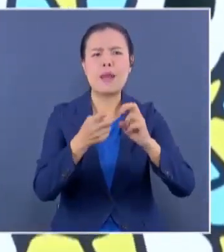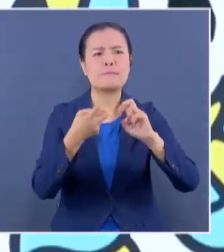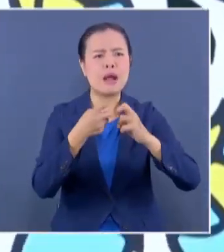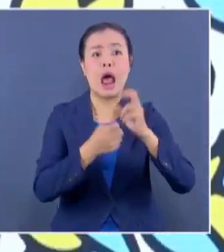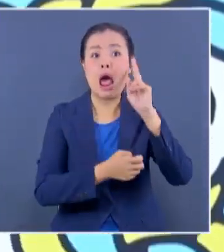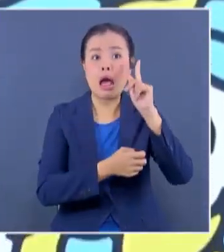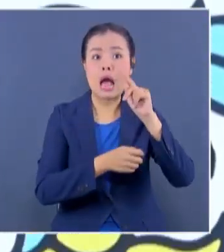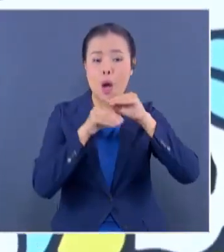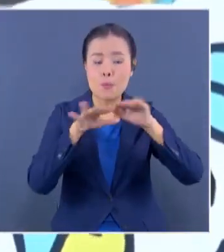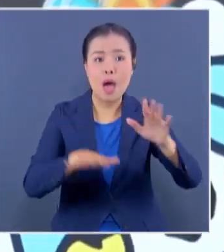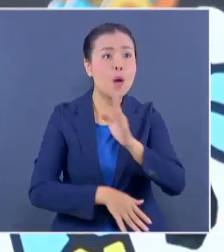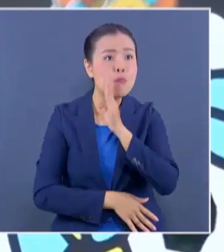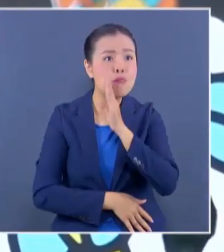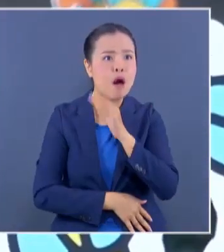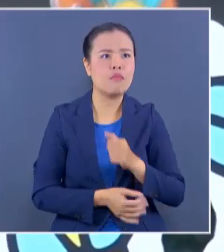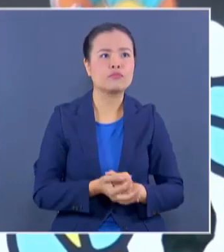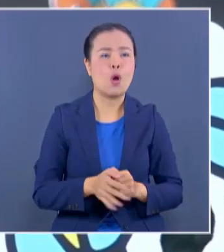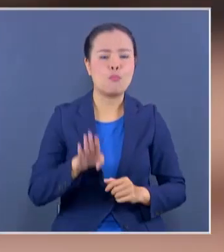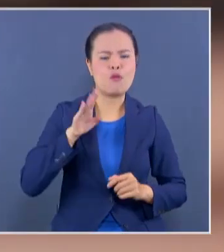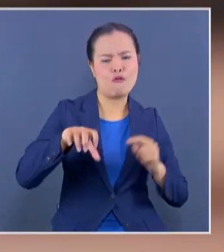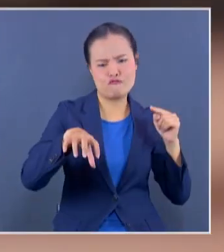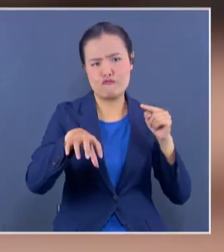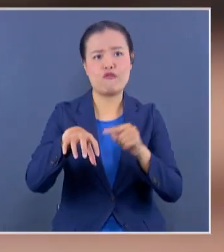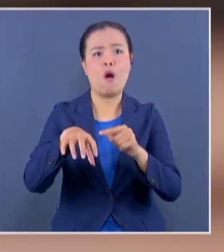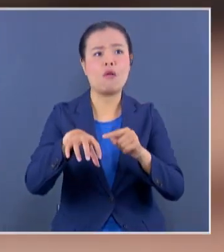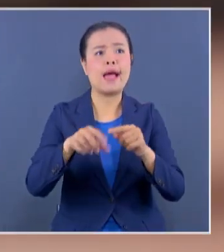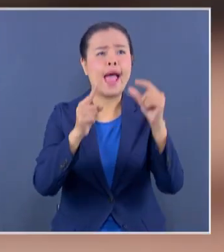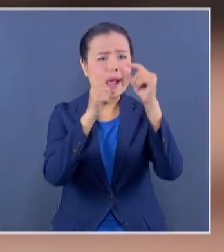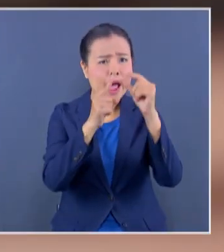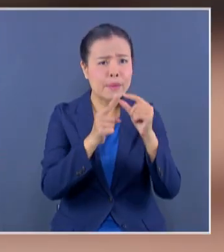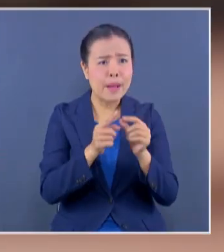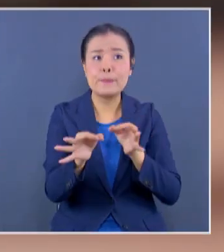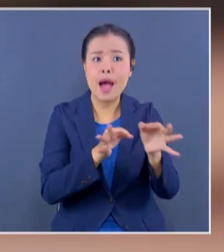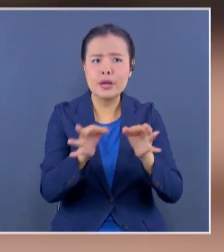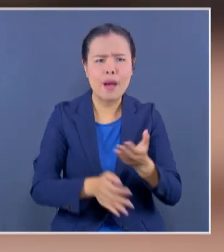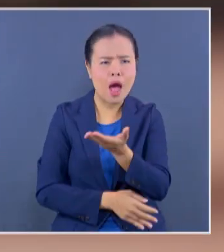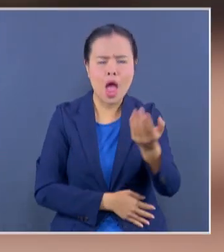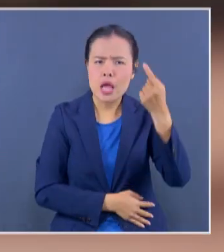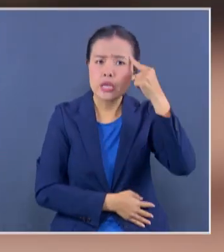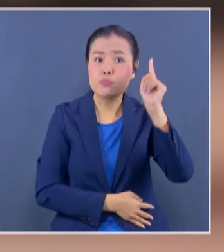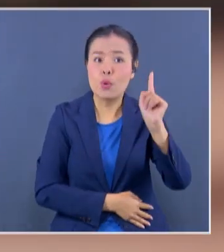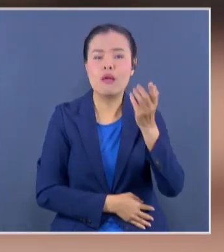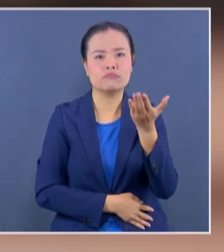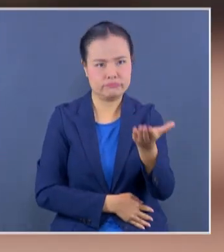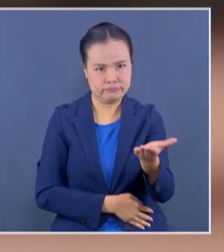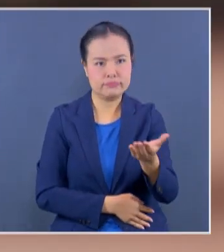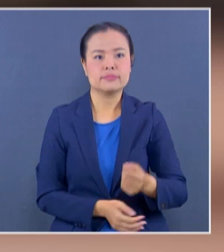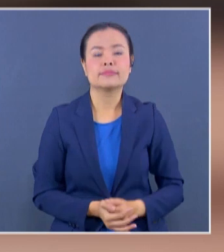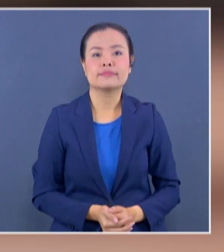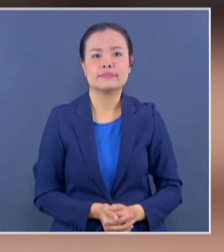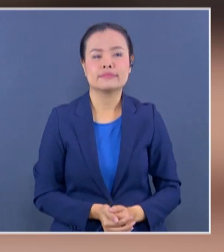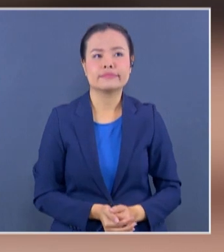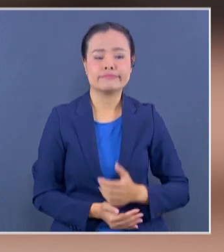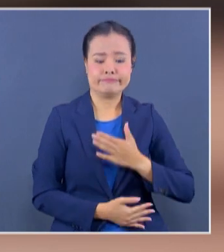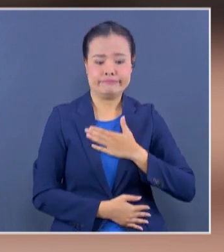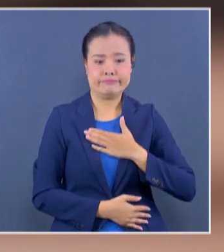ามีนางงามเตรียมฟ้องต้นสังกัดและคำใบ้ต่างๆนะครับก็ทำให้หลายคนเนี่ยพุ่งเป้าไปที่เธอครับงานนี้อแม